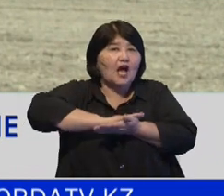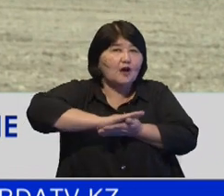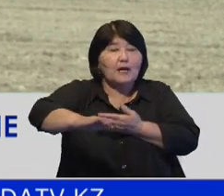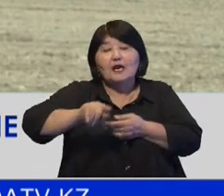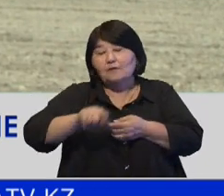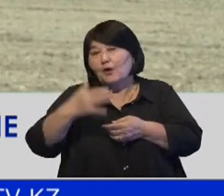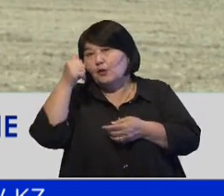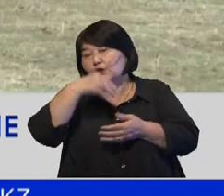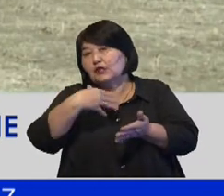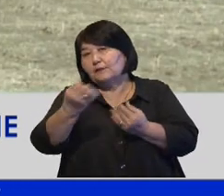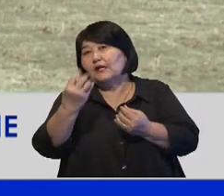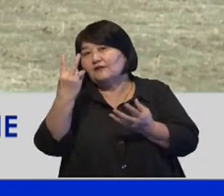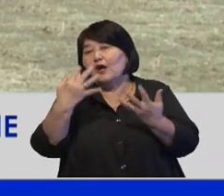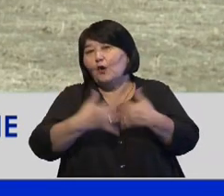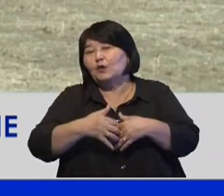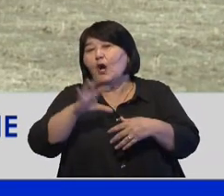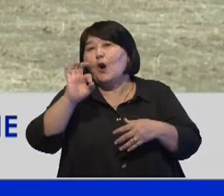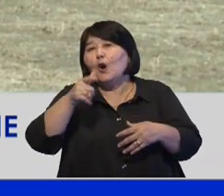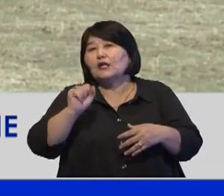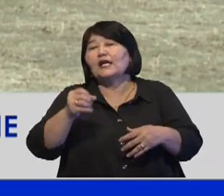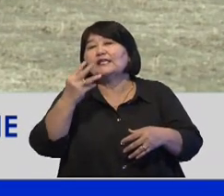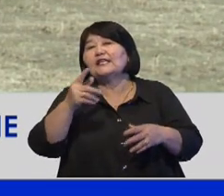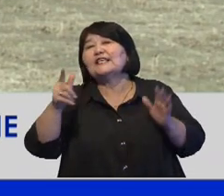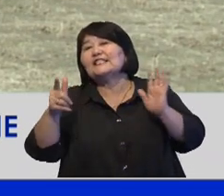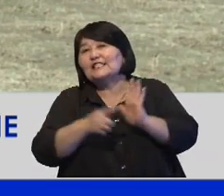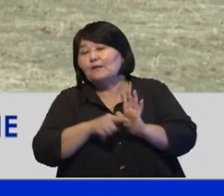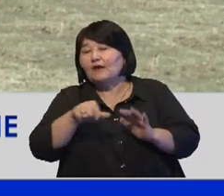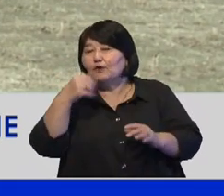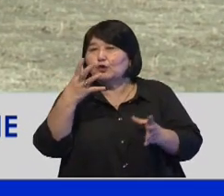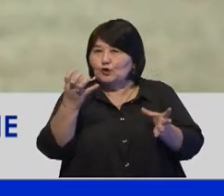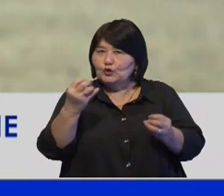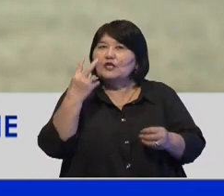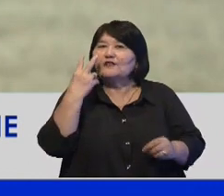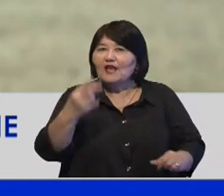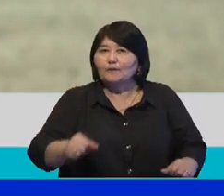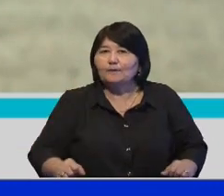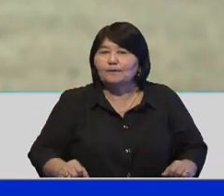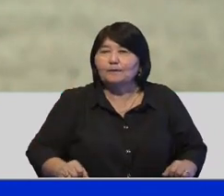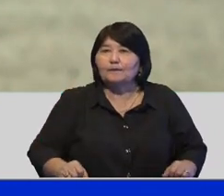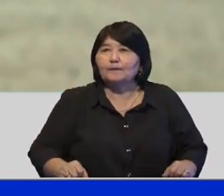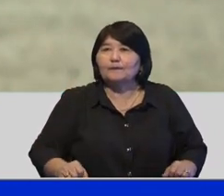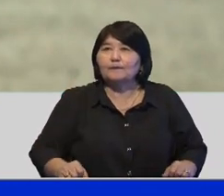В прошлом году приобрели две установки орган 3х7. В этом году еще две.